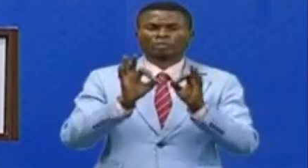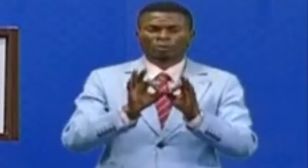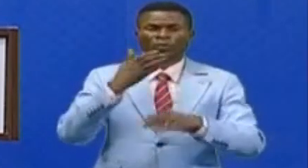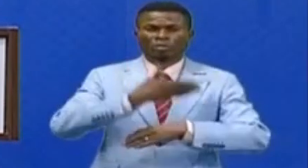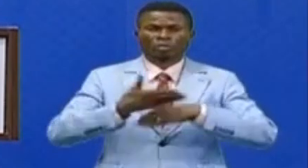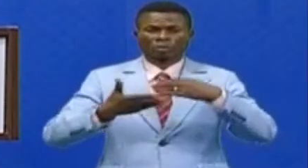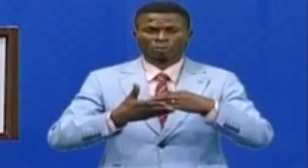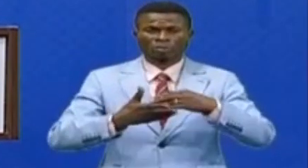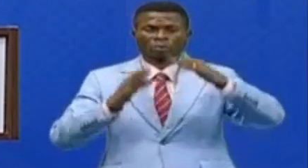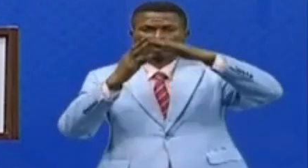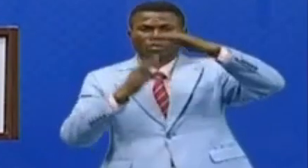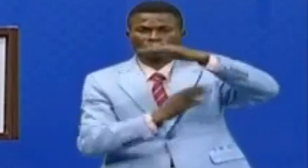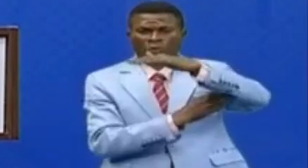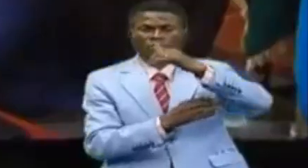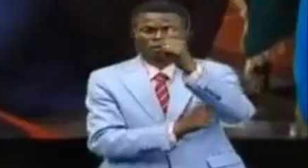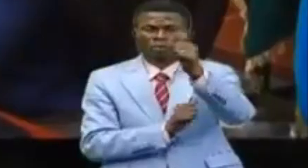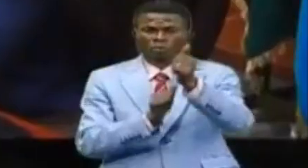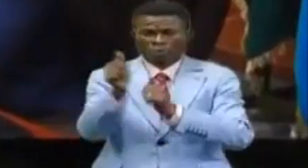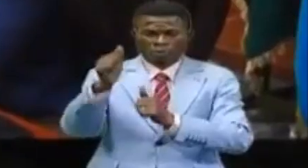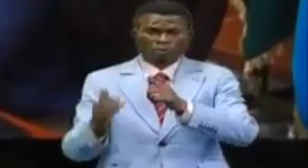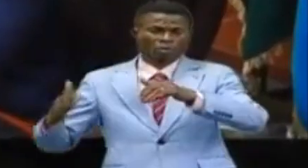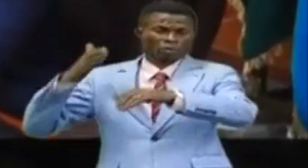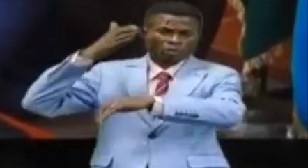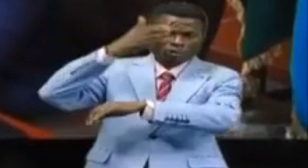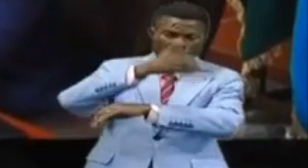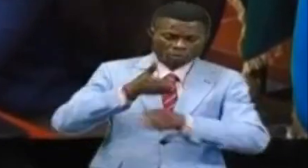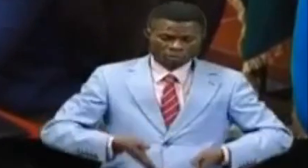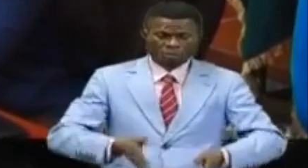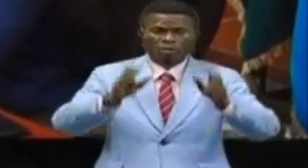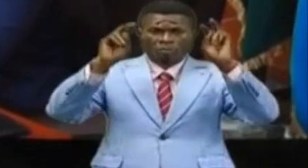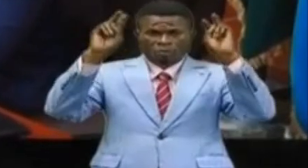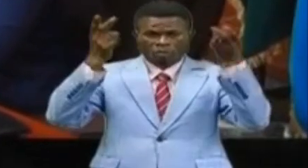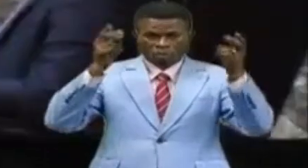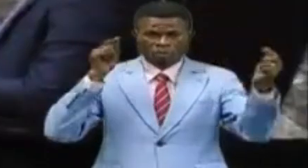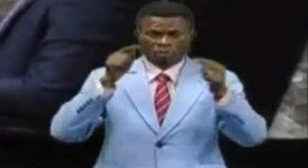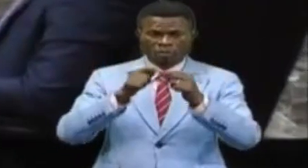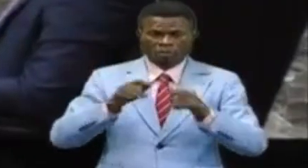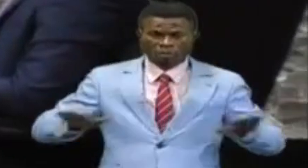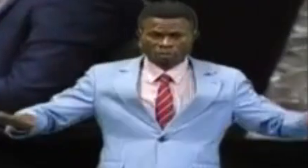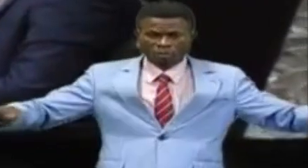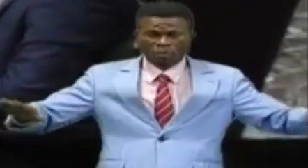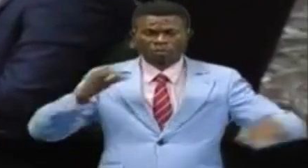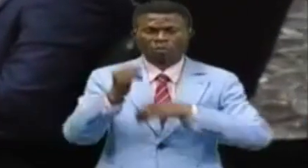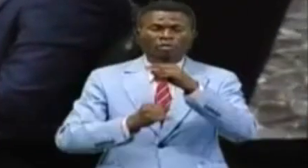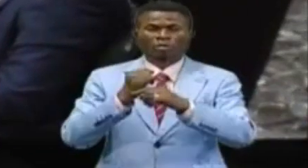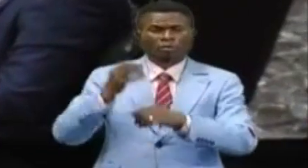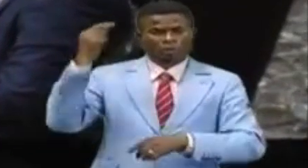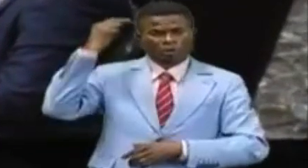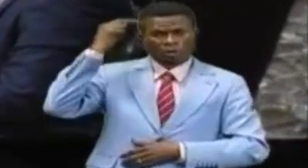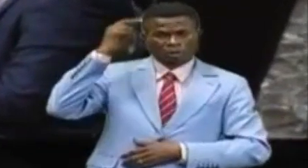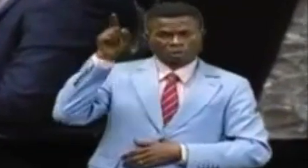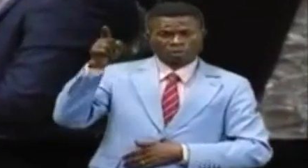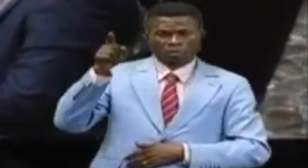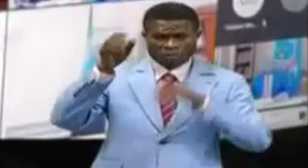de passerelles piétonnes et viabilisation de la mobilité sur la voie rapide vers l'aéroport international de Ndjili.